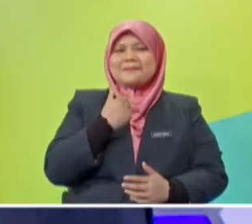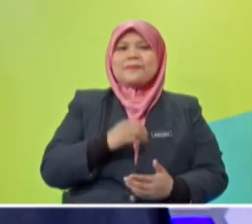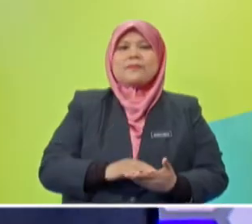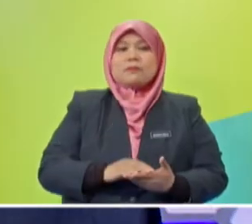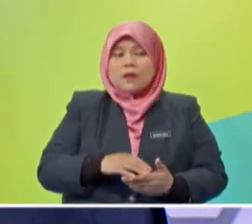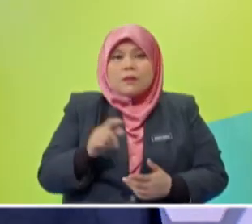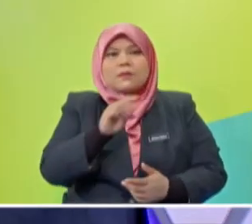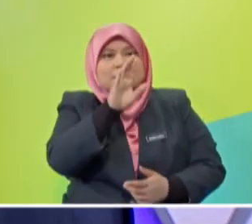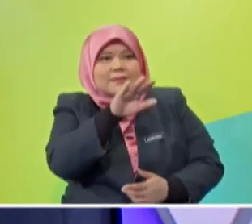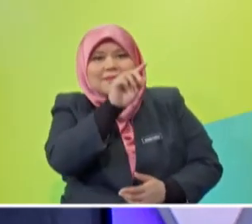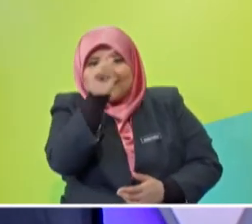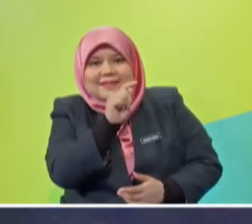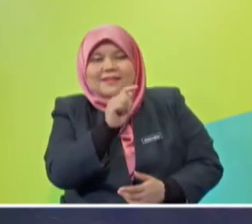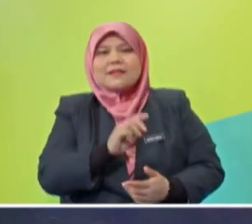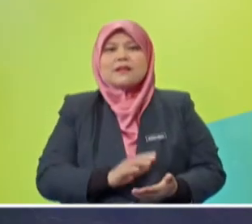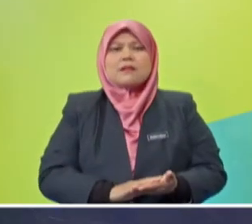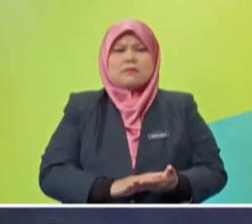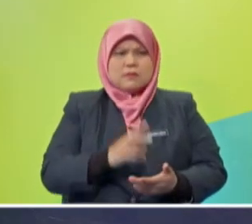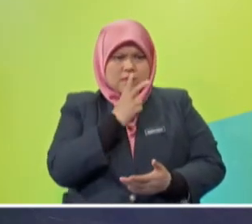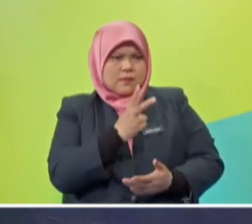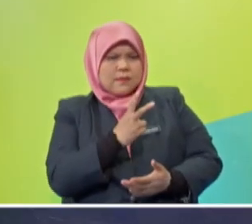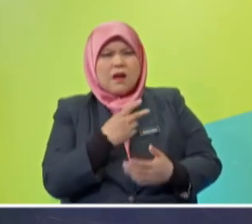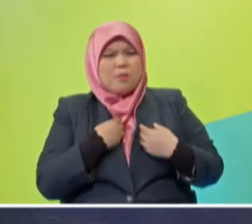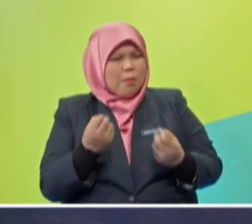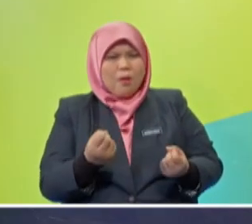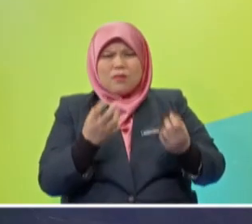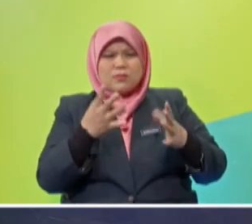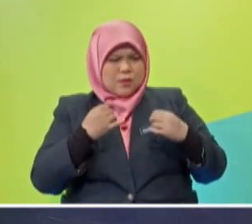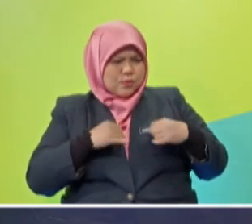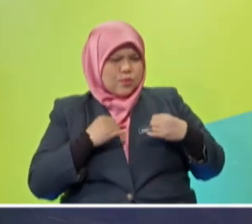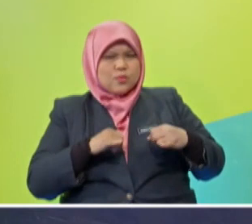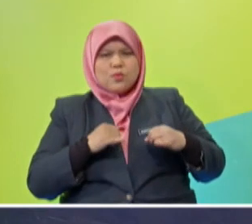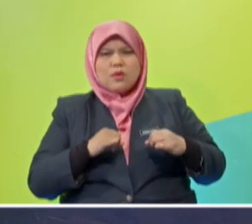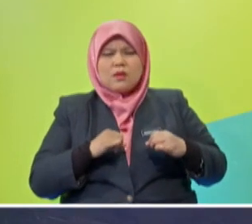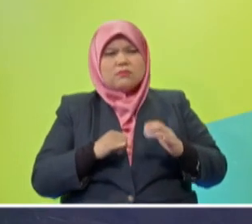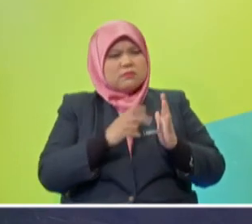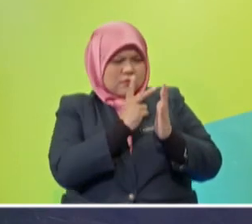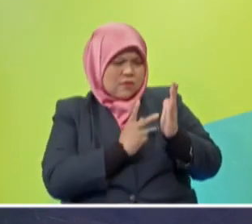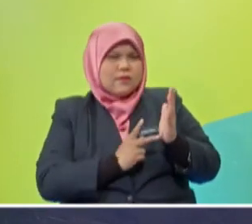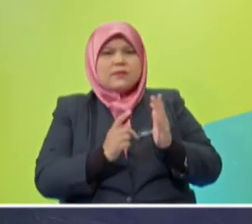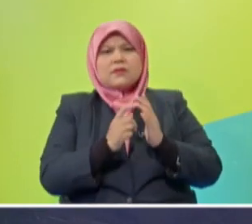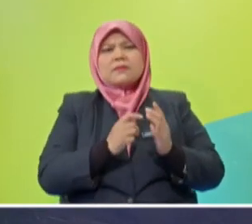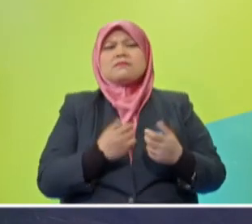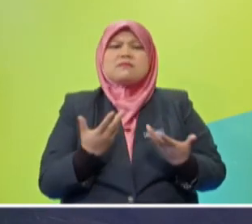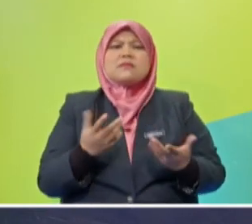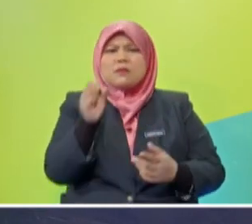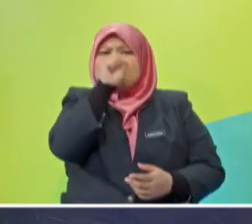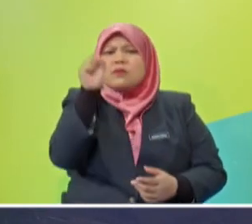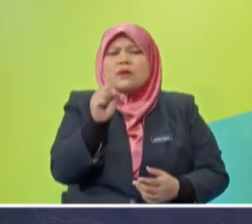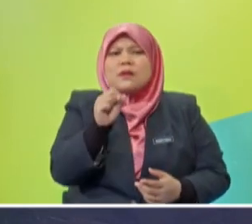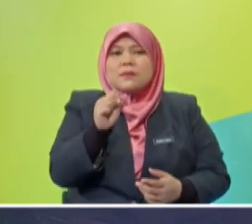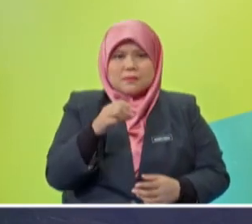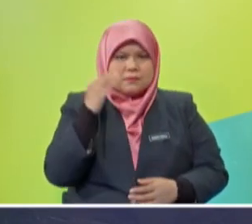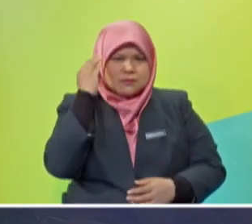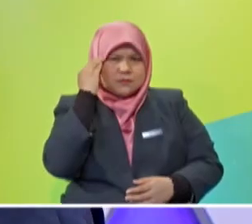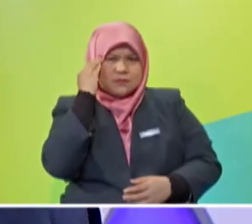tumpang tanyalah. Ya. Saya nampak dekat sini banyak penjual yang tengah jual kraft tangan. Betul. Jadi soalan saya kat cik lah, kalau cik tahulah